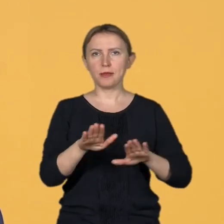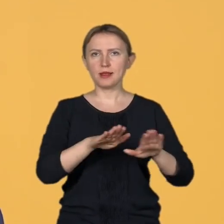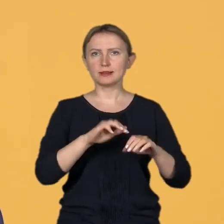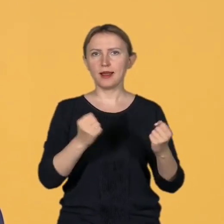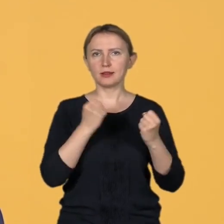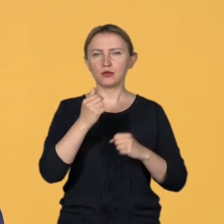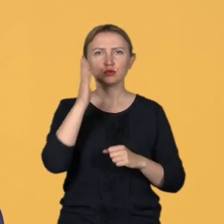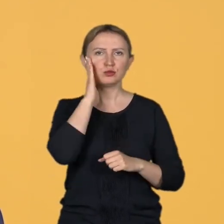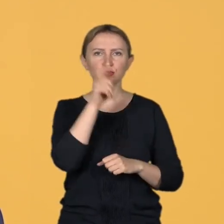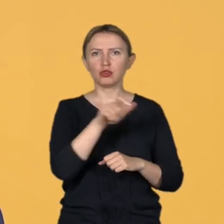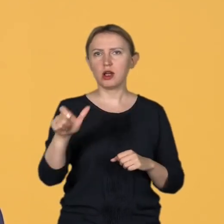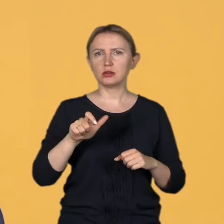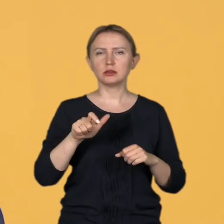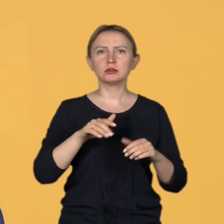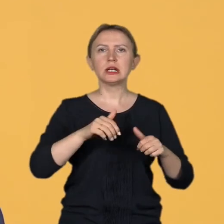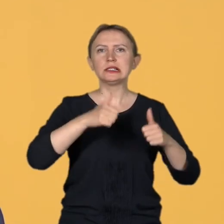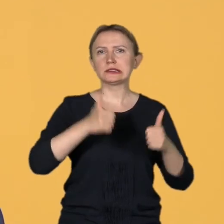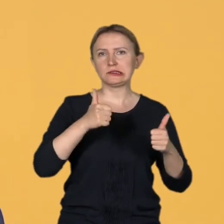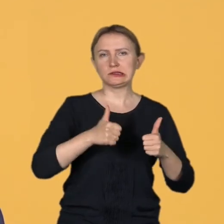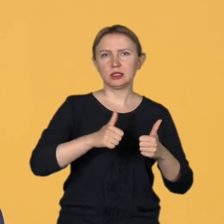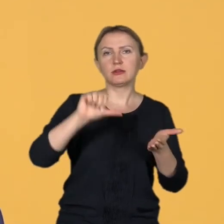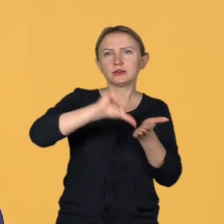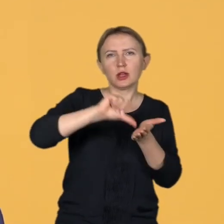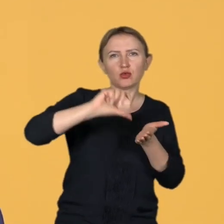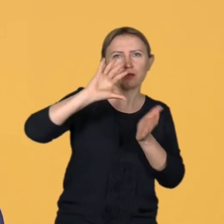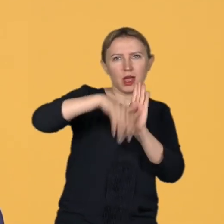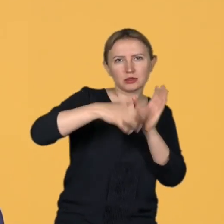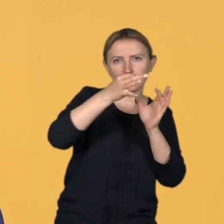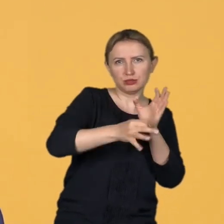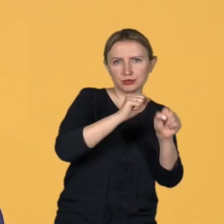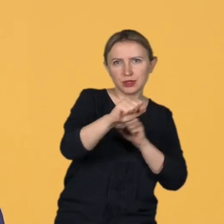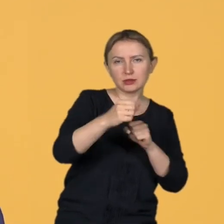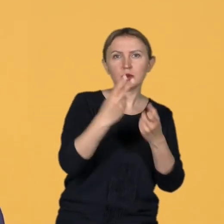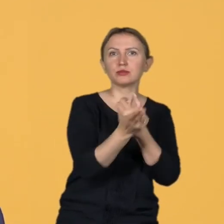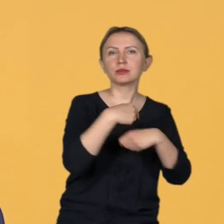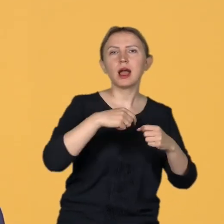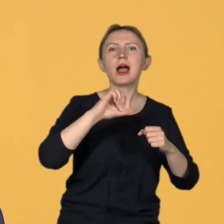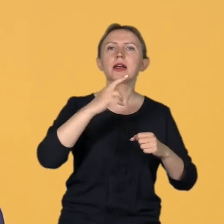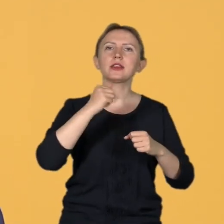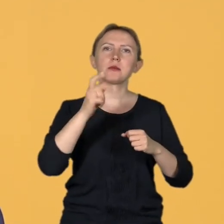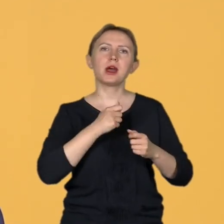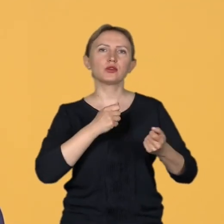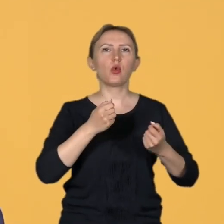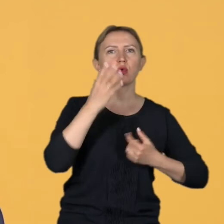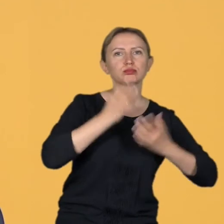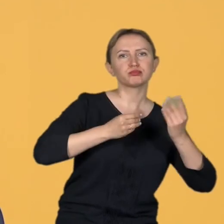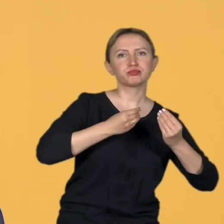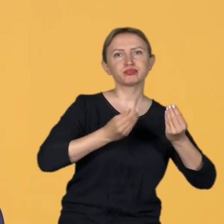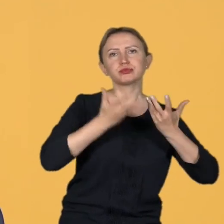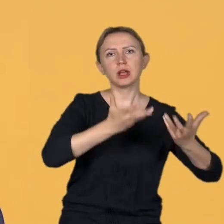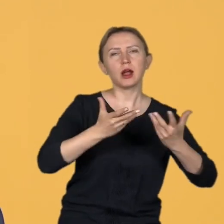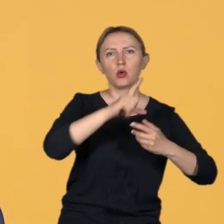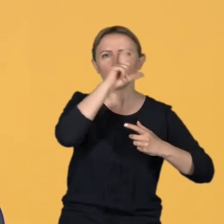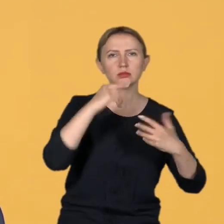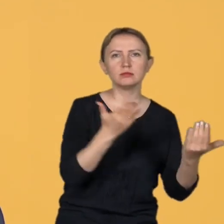miejsce aktywności mieszkańców. To jest taki stacjonarny punkt w samym centrum miasta, w którym zatrudniamy animatorów, których zadaniem jest właśnie